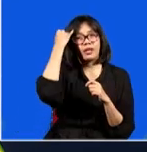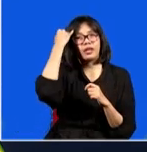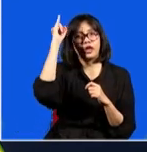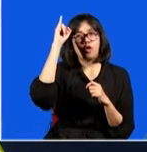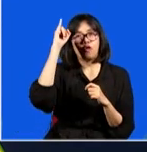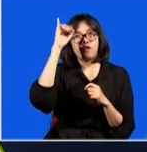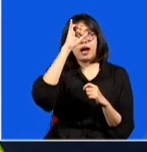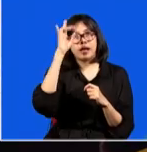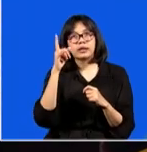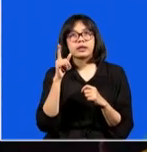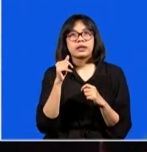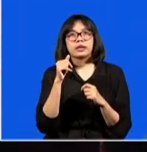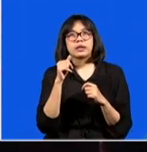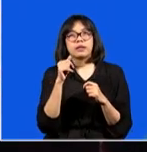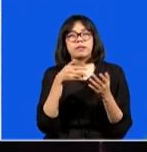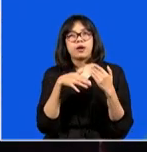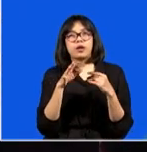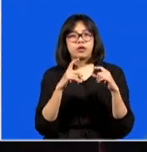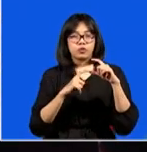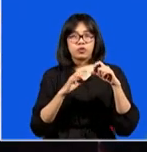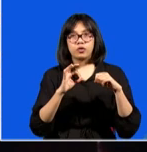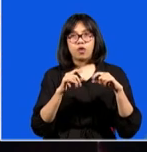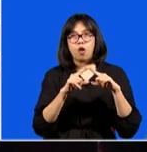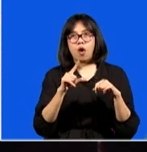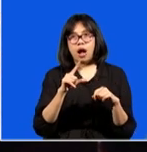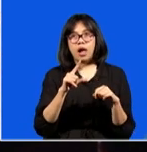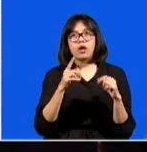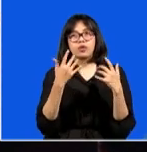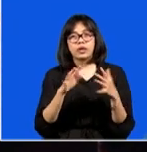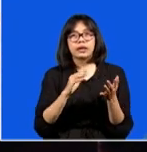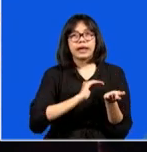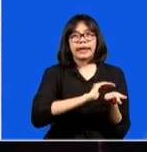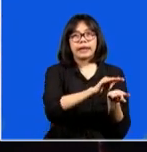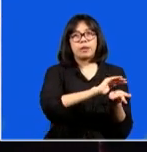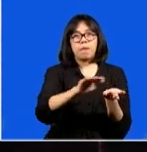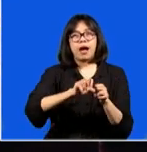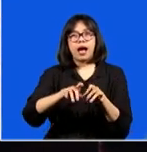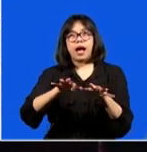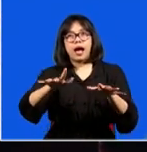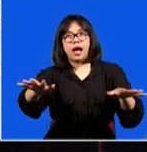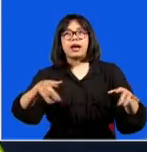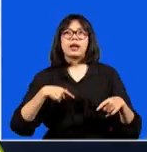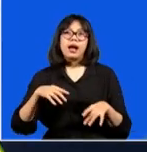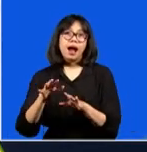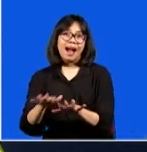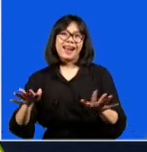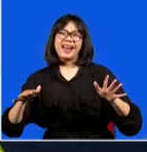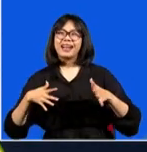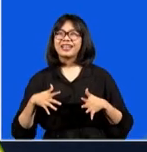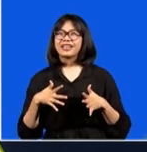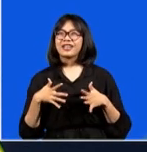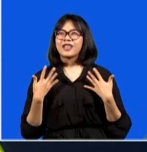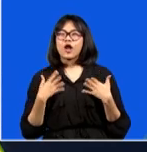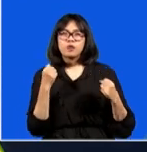petak umpet soal jadi soal itu saya sebarkan di lingkungan kelas kemudian anak-anak dengan antusias dan bersemangat sekali